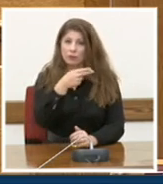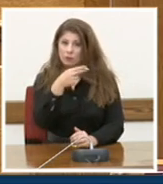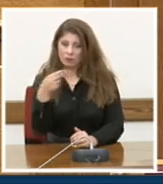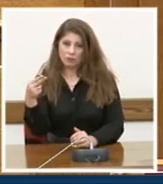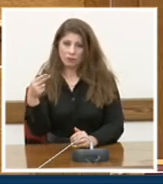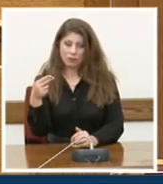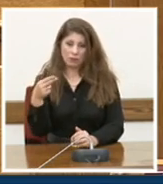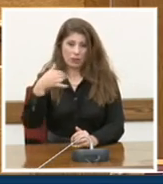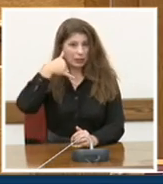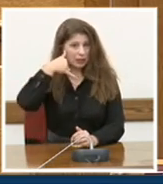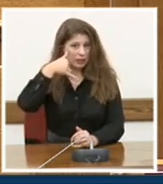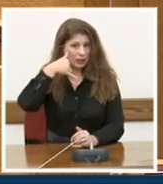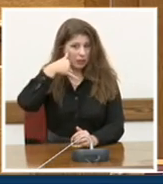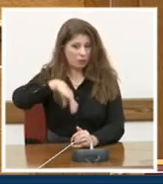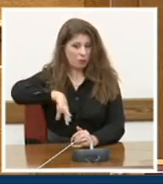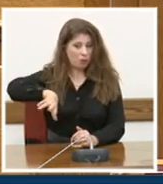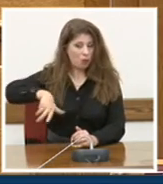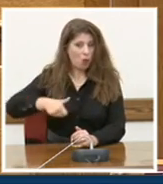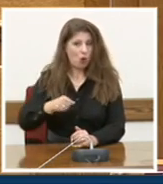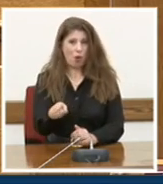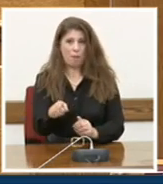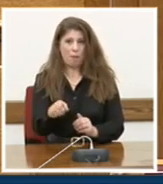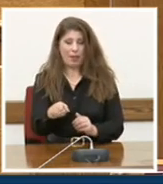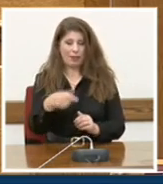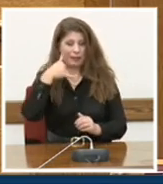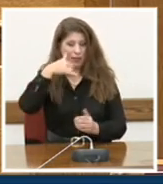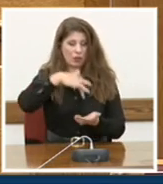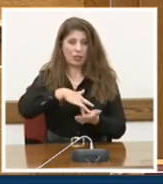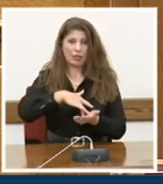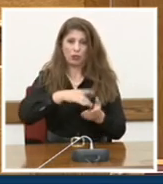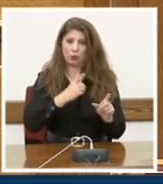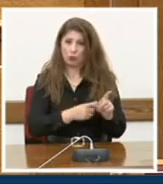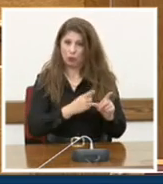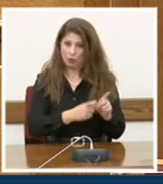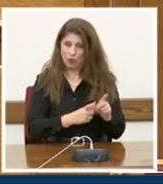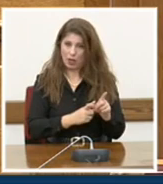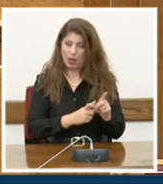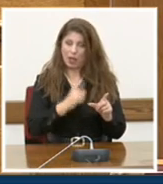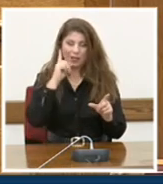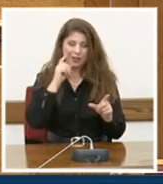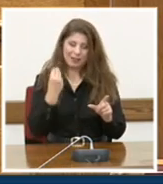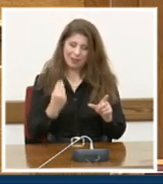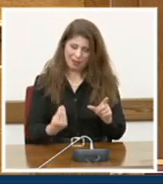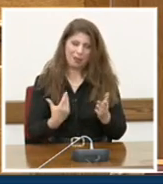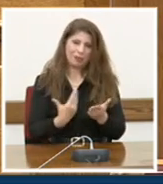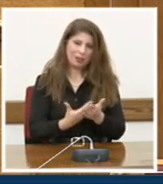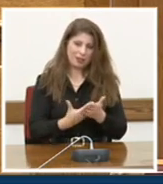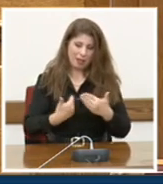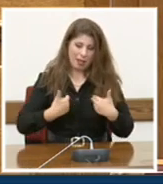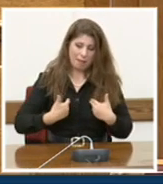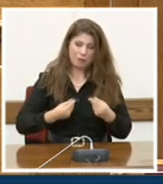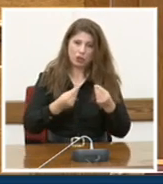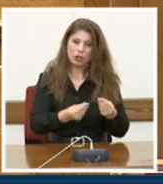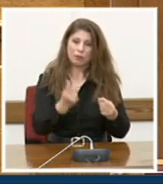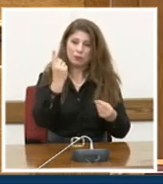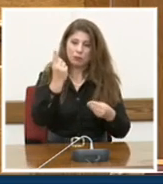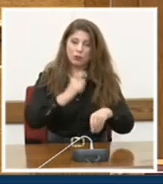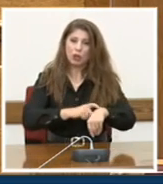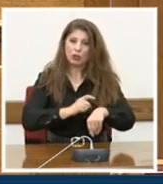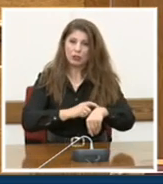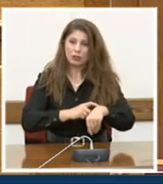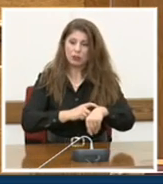στο τηλεφωνικό κέντρο του ΚΚΕ. Ξέρετε καλά πως πέρα από τα στοιχεία που εμείς δώσαμε από την πρώτη στιγμή στη